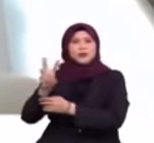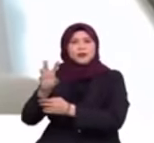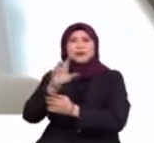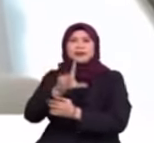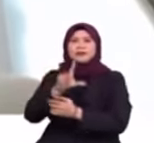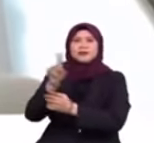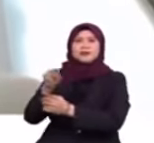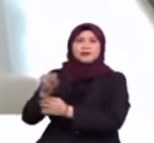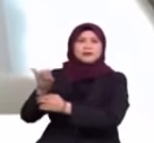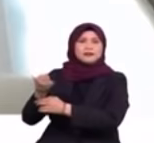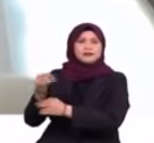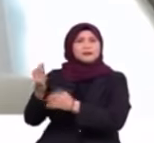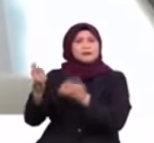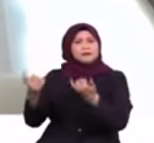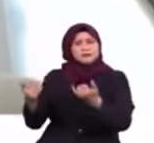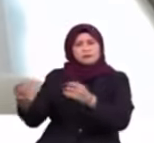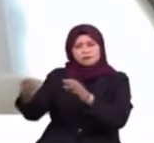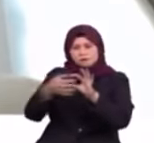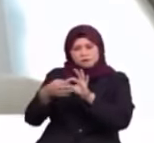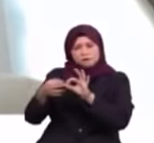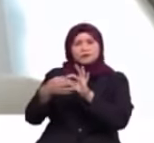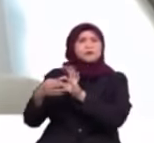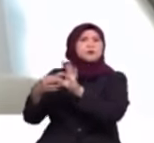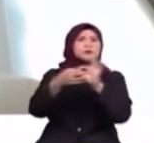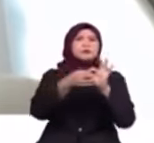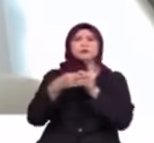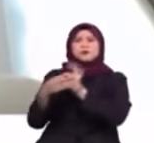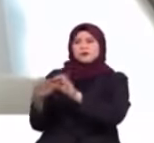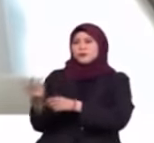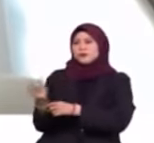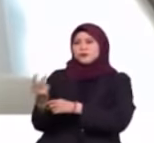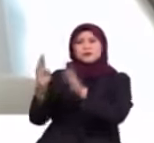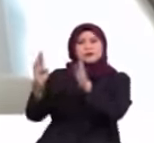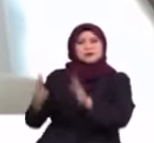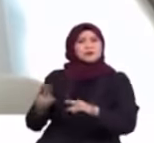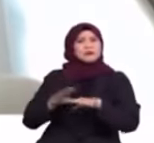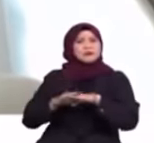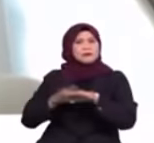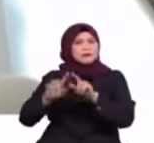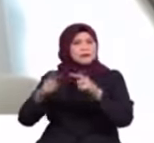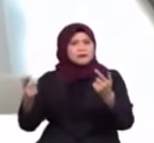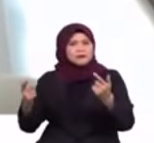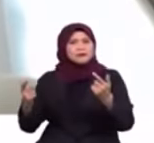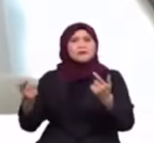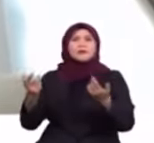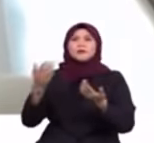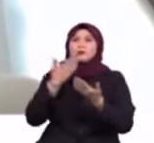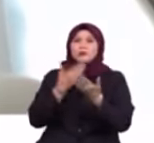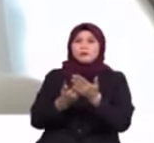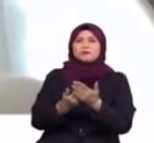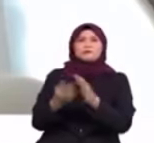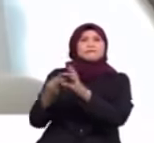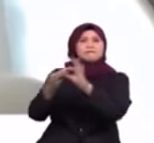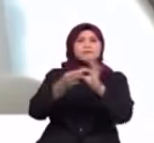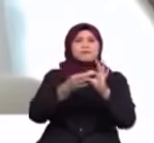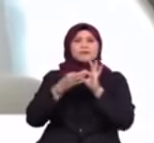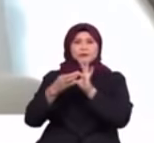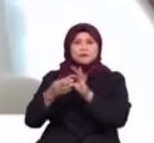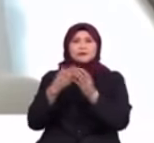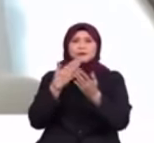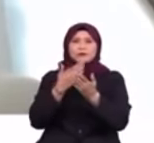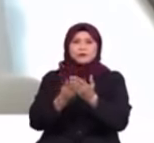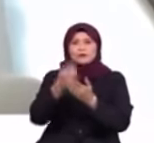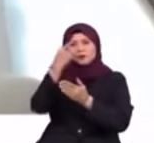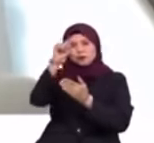saat itu melihat karena hubungan yang baik antar regu kedua fungsi yang lebih se-ama malaikat kejahatan yang begitu banyak